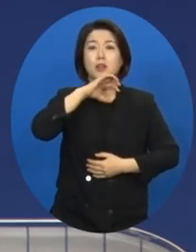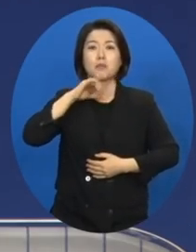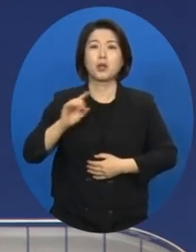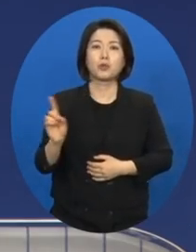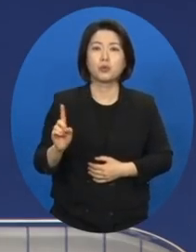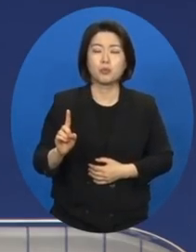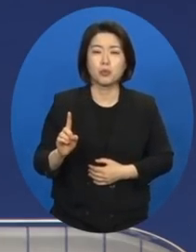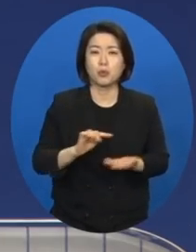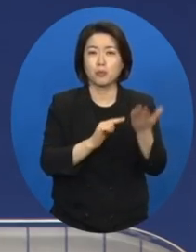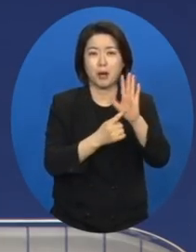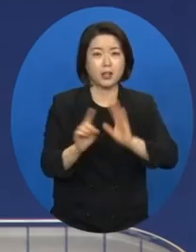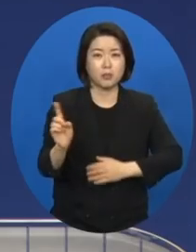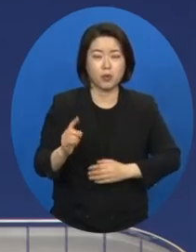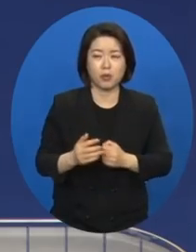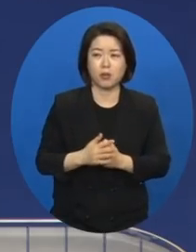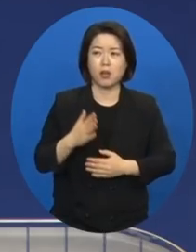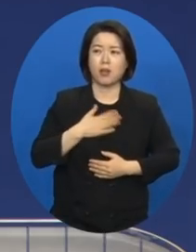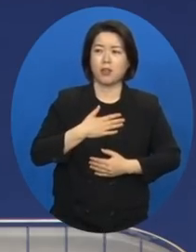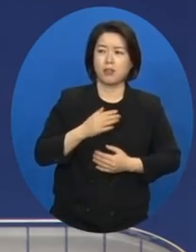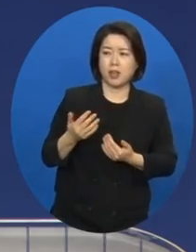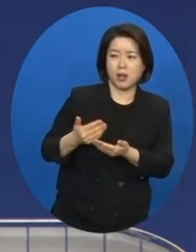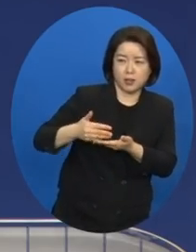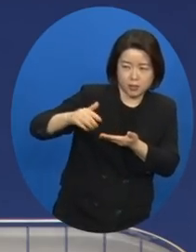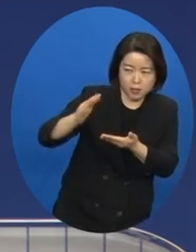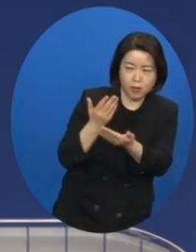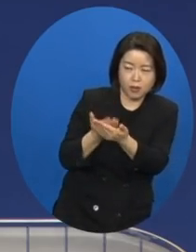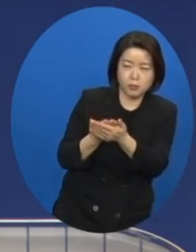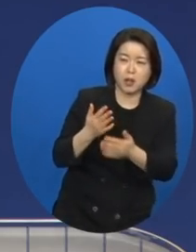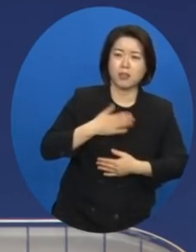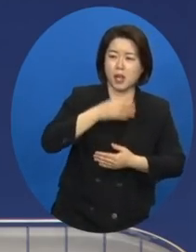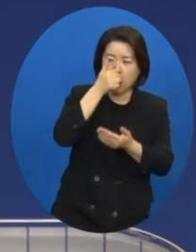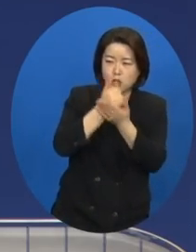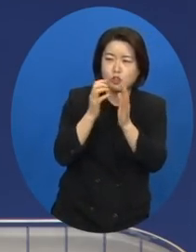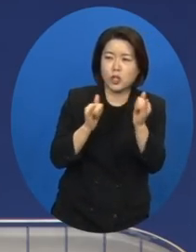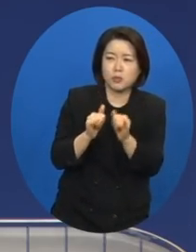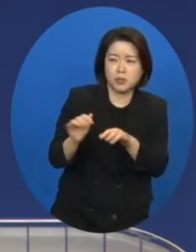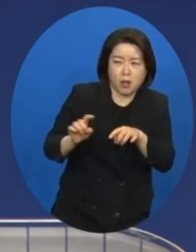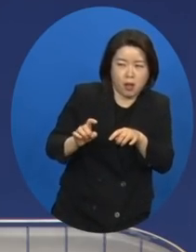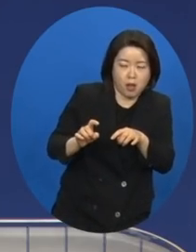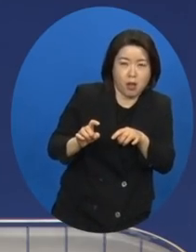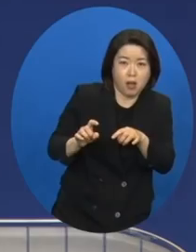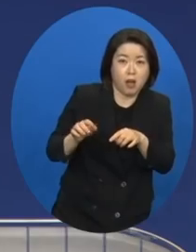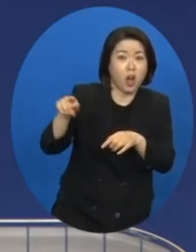뭐였냐면 나를 떠나소서, 나는 죄인입니다 하면서 무서워했다라는 것이죠.